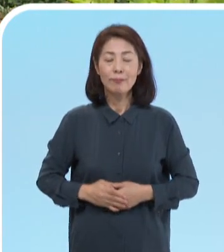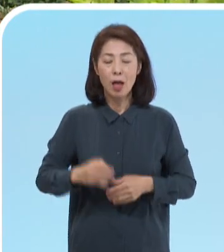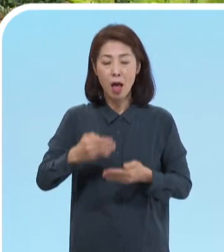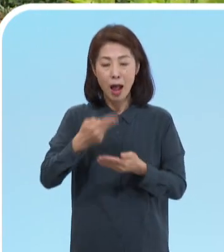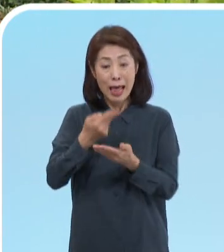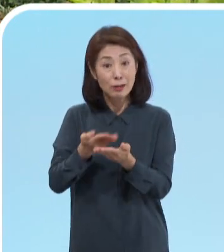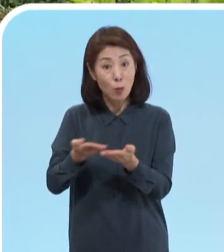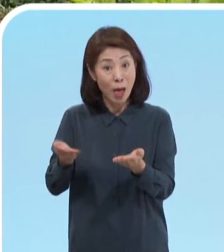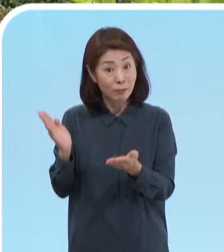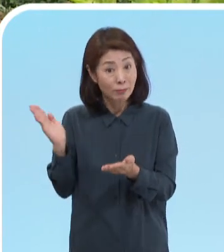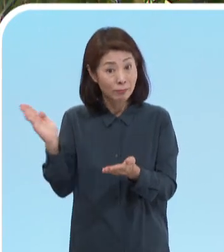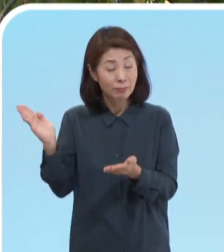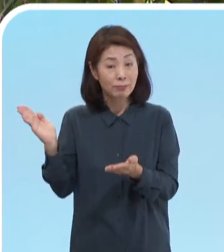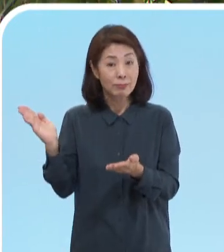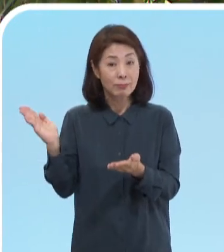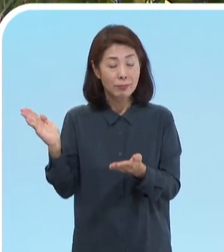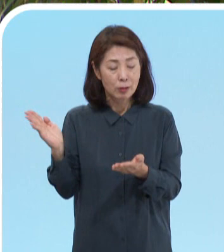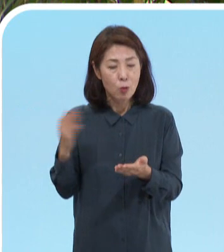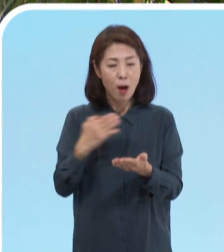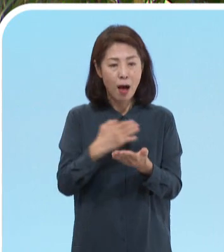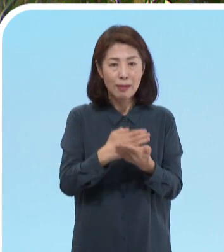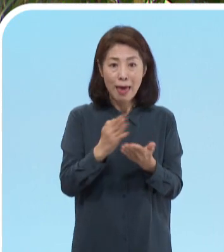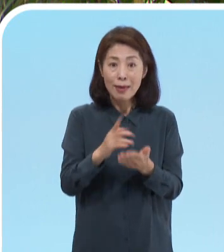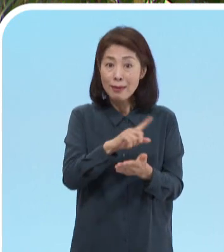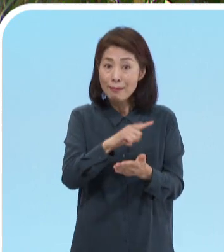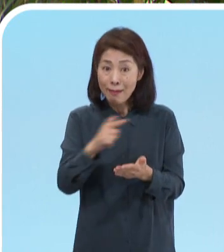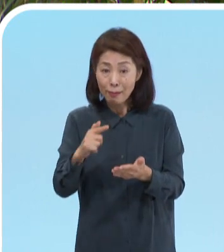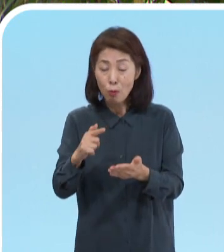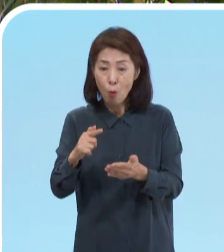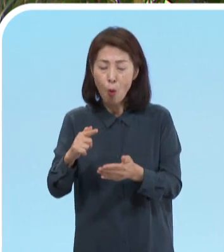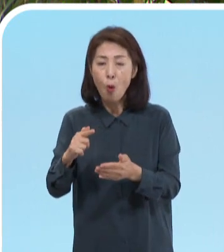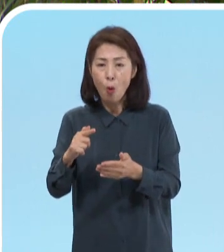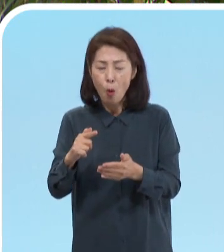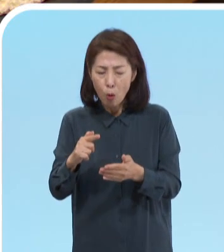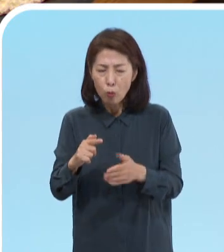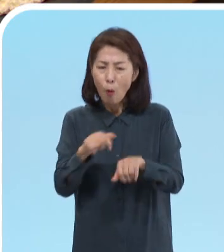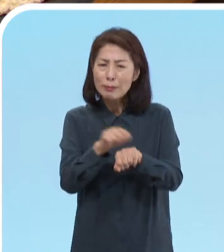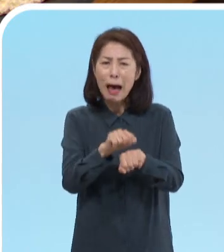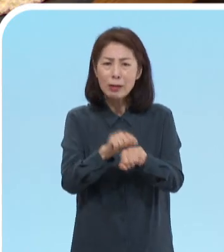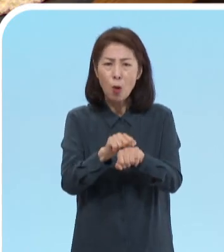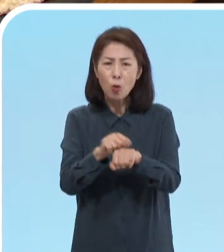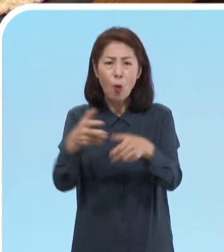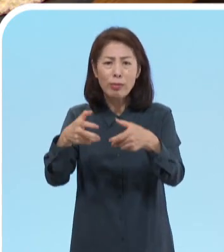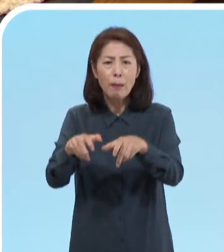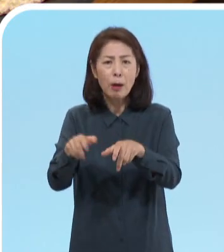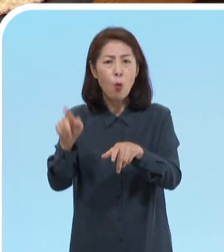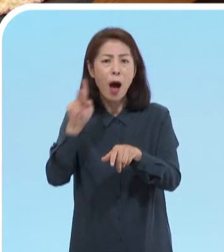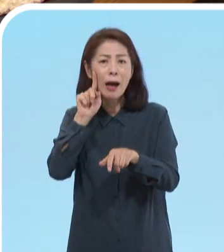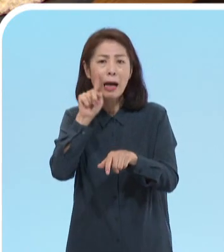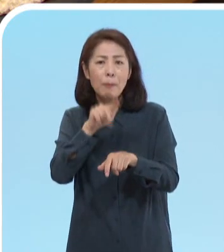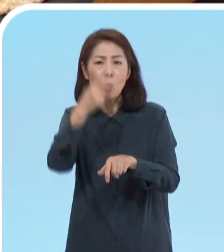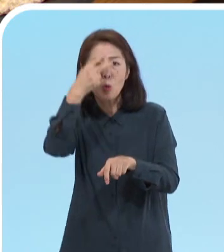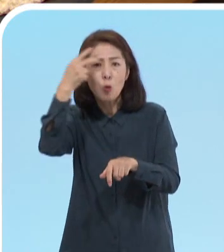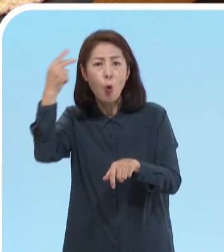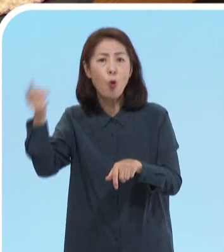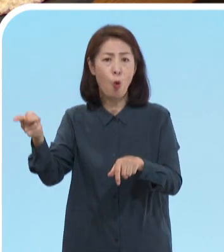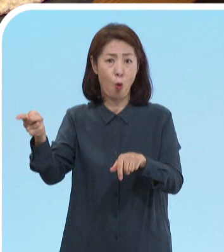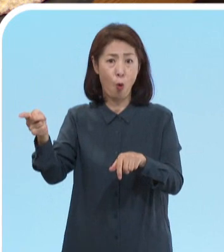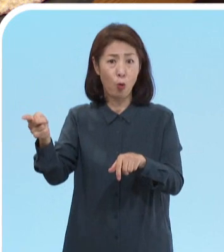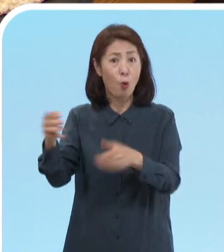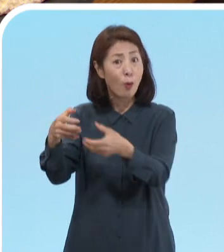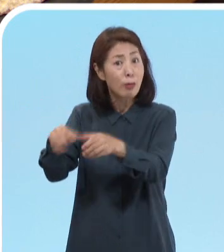レストラン糖水坊では、すべてのスイーツに地元上郡高校で採れた卵を使用しているんだと